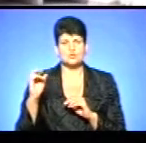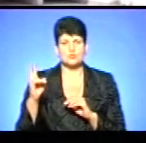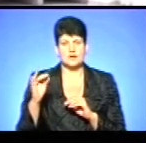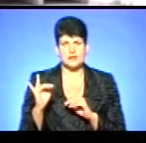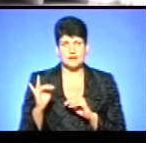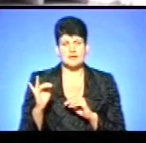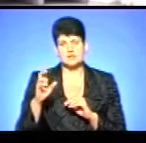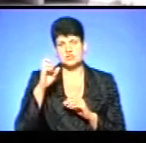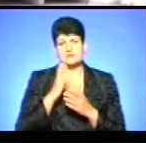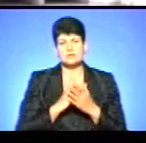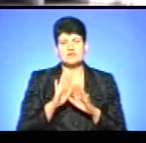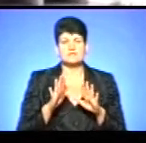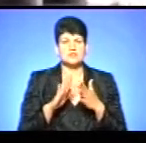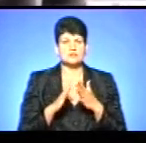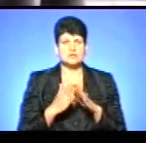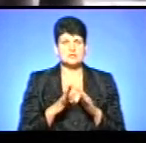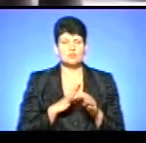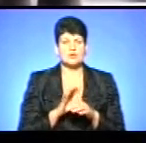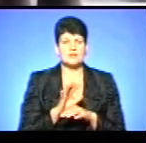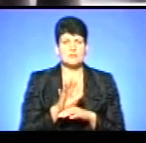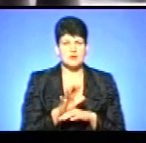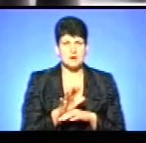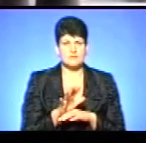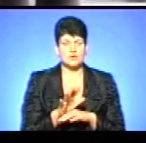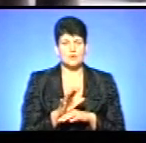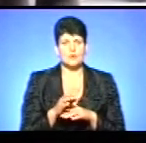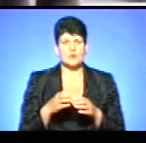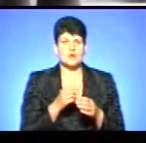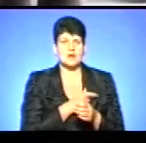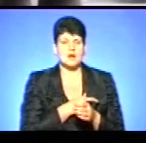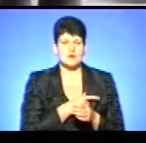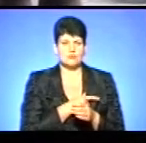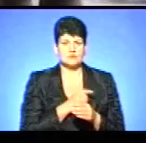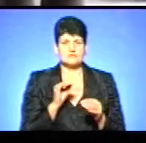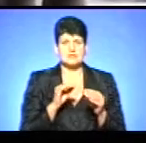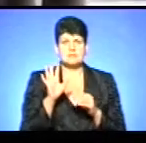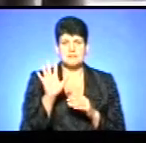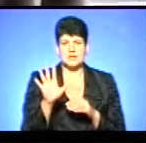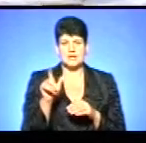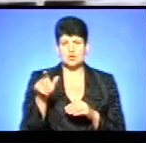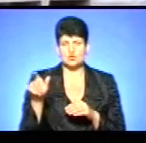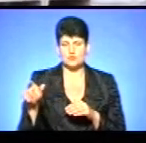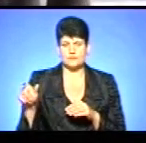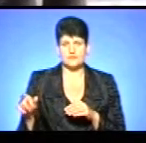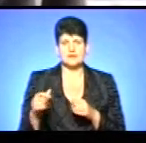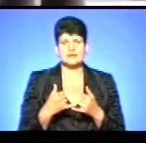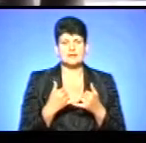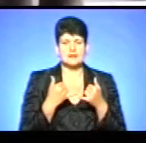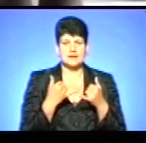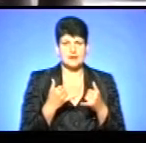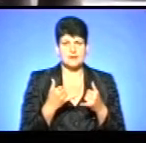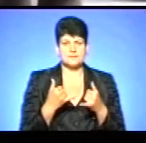Державною службою надзвичайної ситуації було направлено черговий караул в складі 5 чоловік на